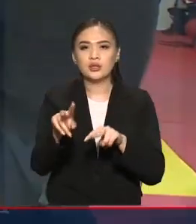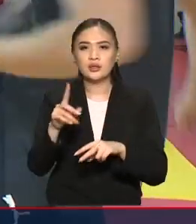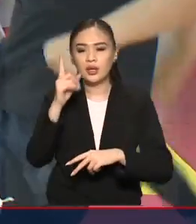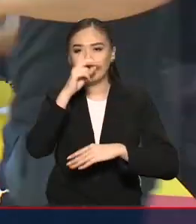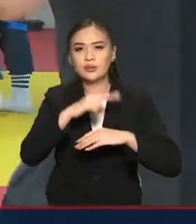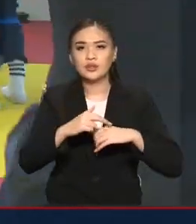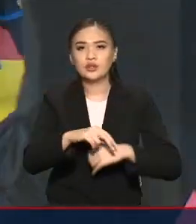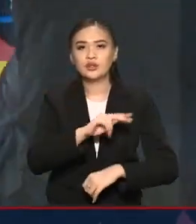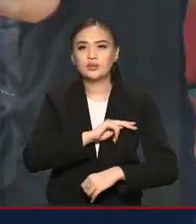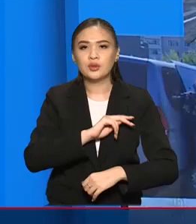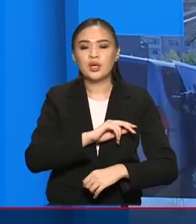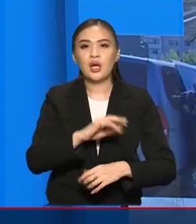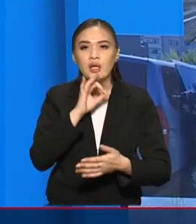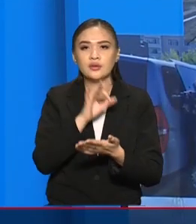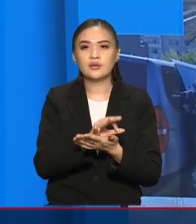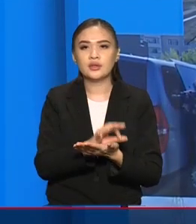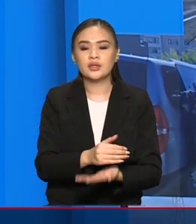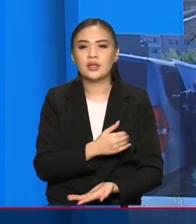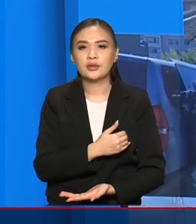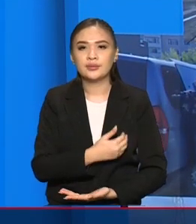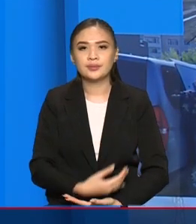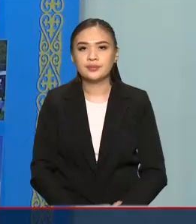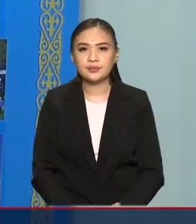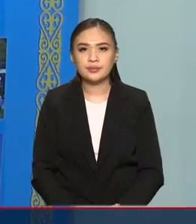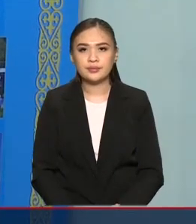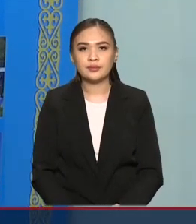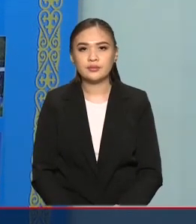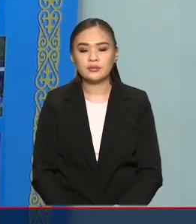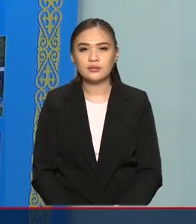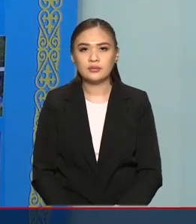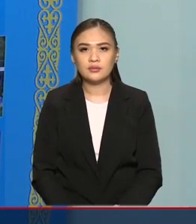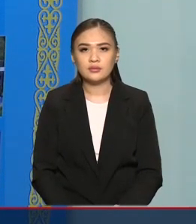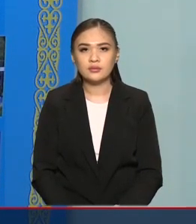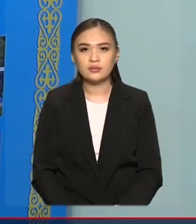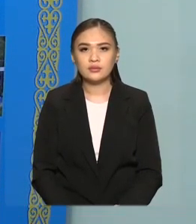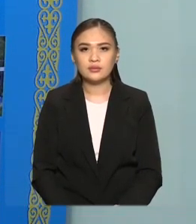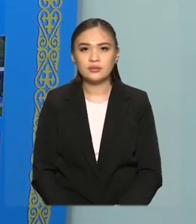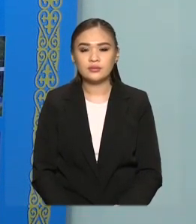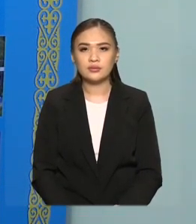қызмет етуді өзінің азаматтық борышы санайды. Зұлқарнай Ермұратұлы, Әлихан Сатылған, Жібек жолы.